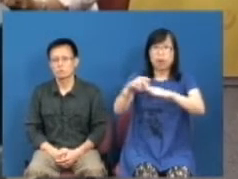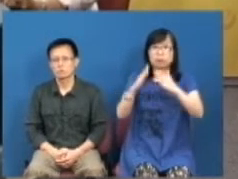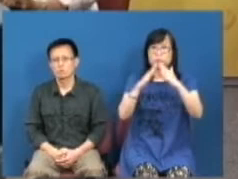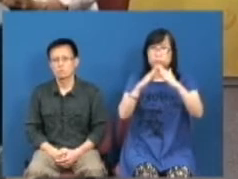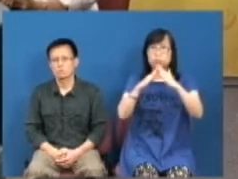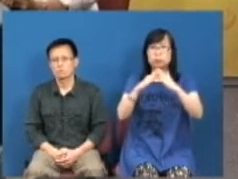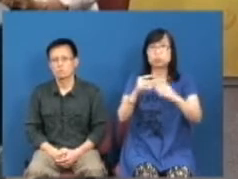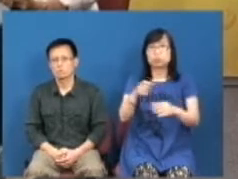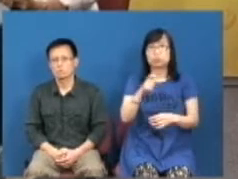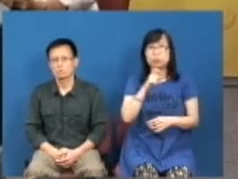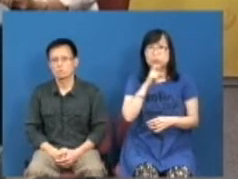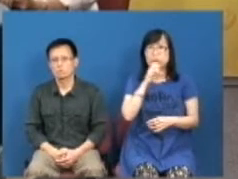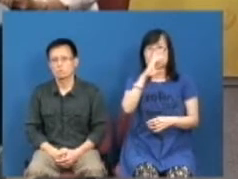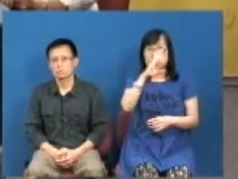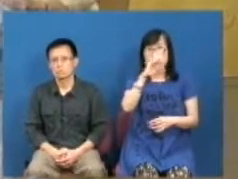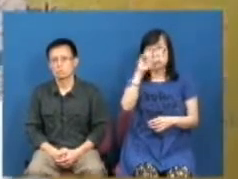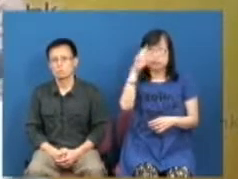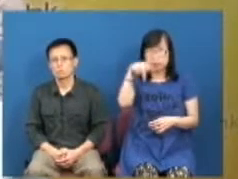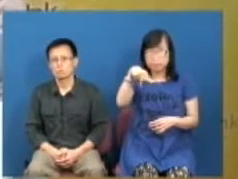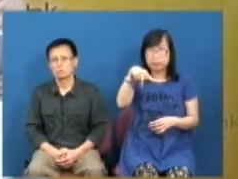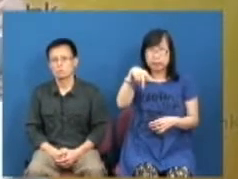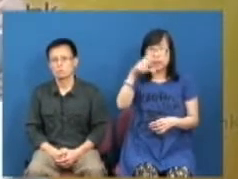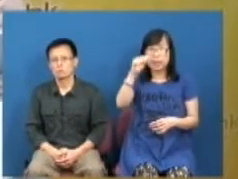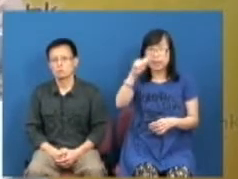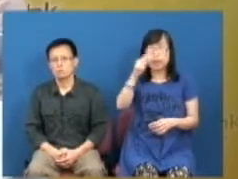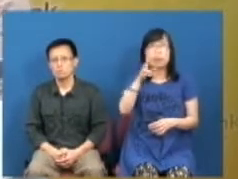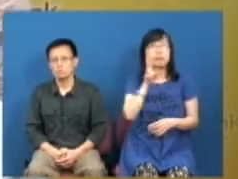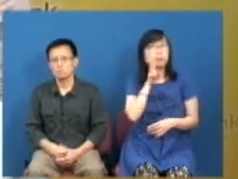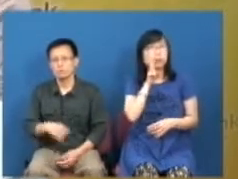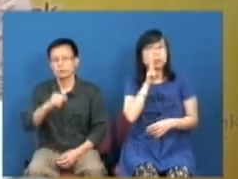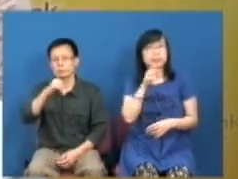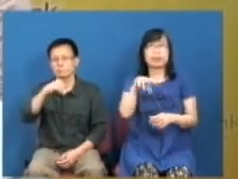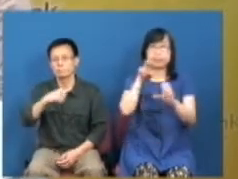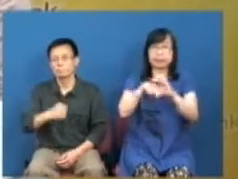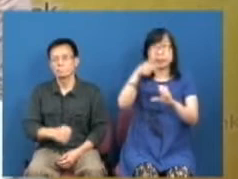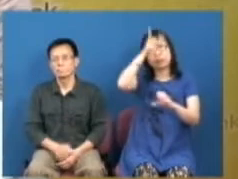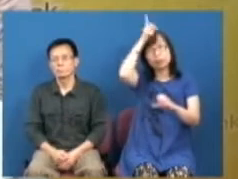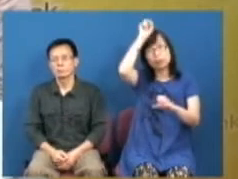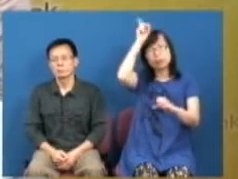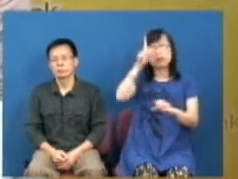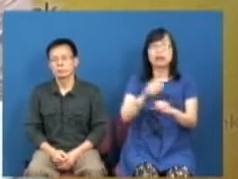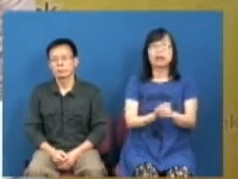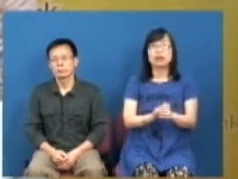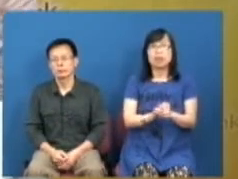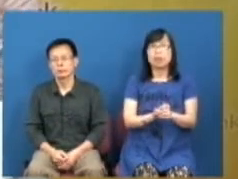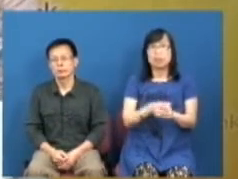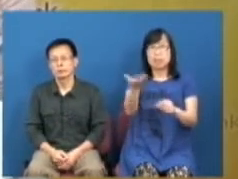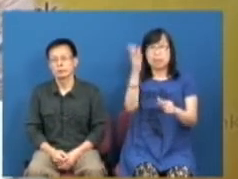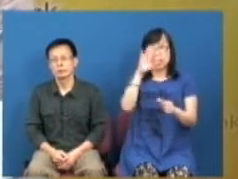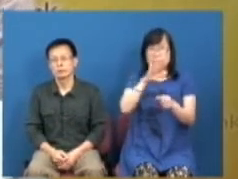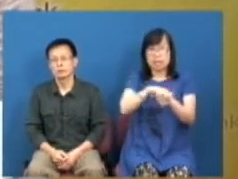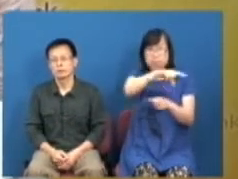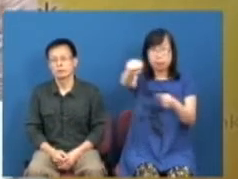規劃處咧，其實佢就有 CPA 嘅，即係譬如當西貢為例嚇，我哋咧就係真係有啲叫做 coastal protection